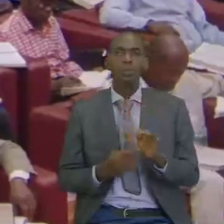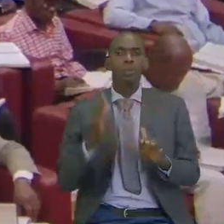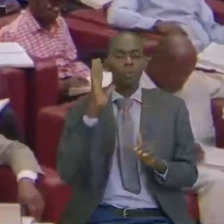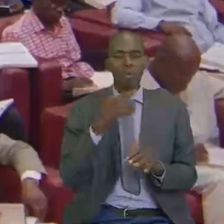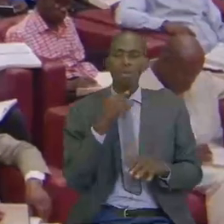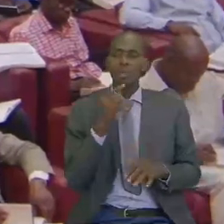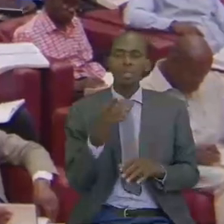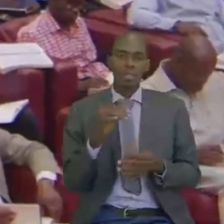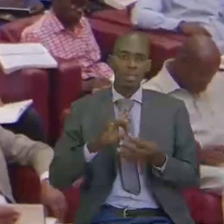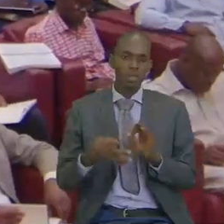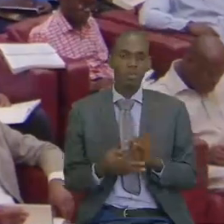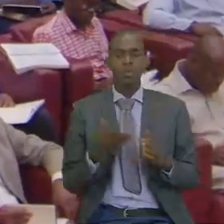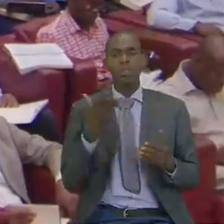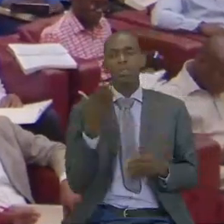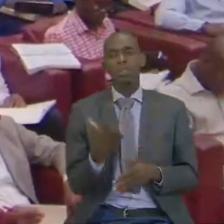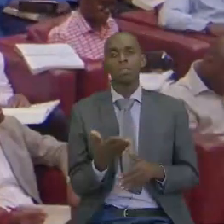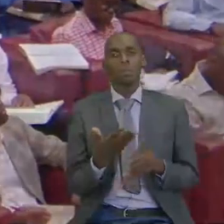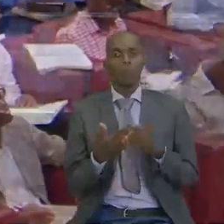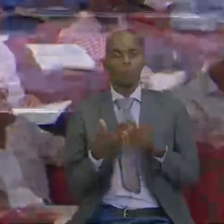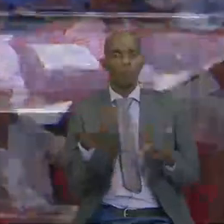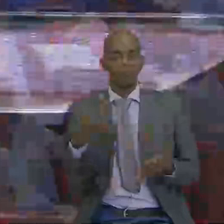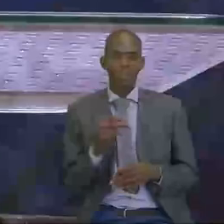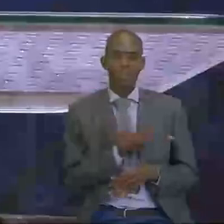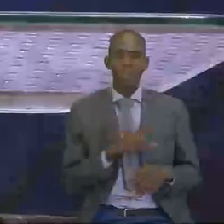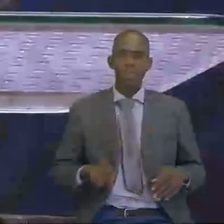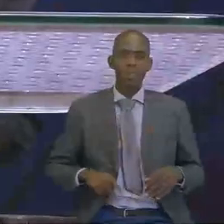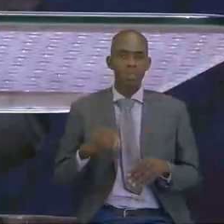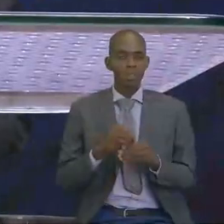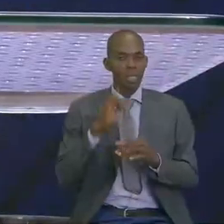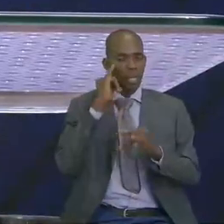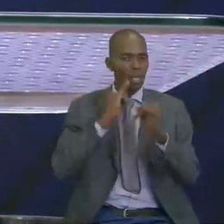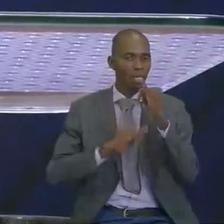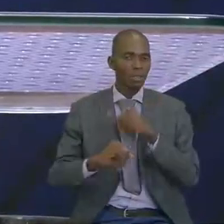donnerons l'explication devant le roi. Ésaïe